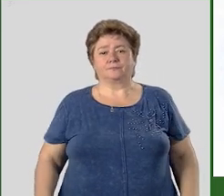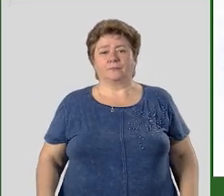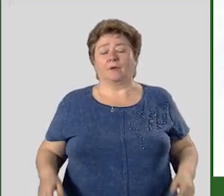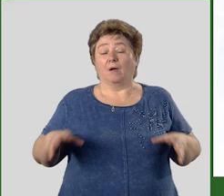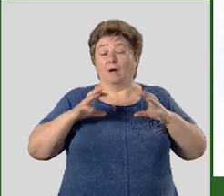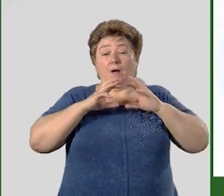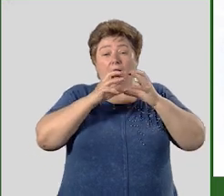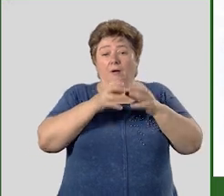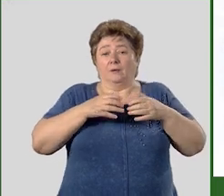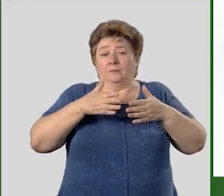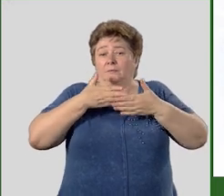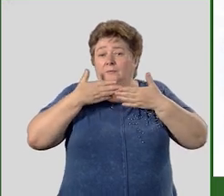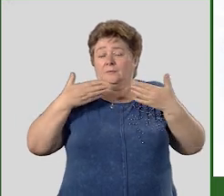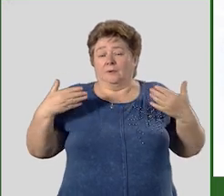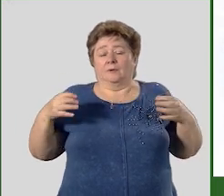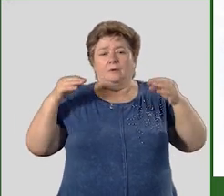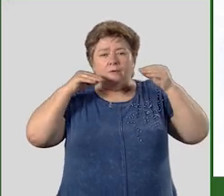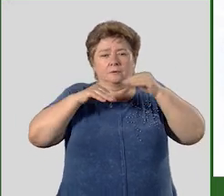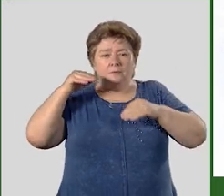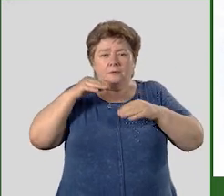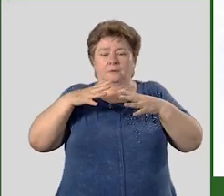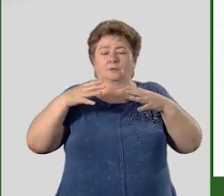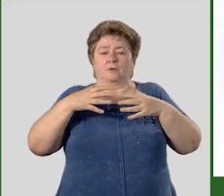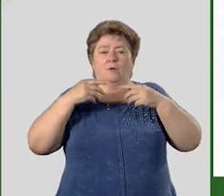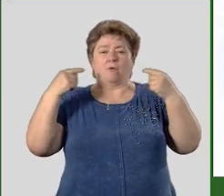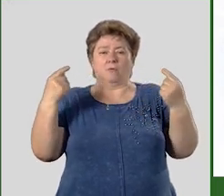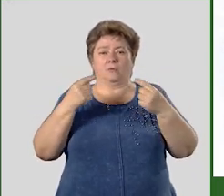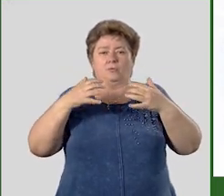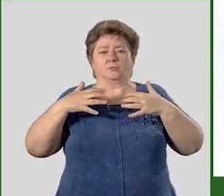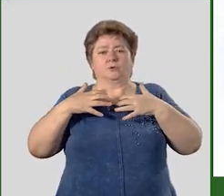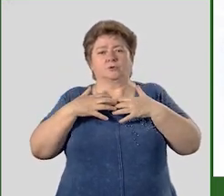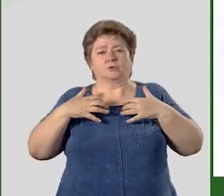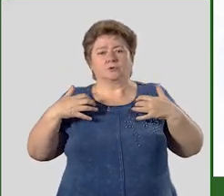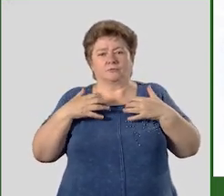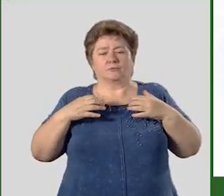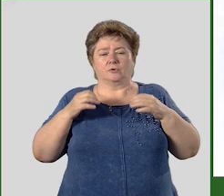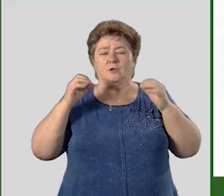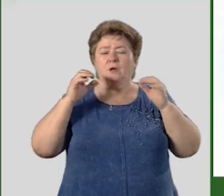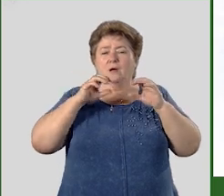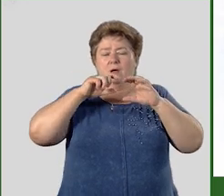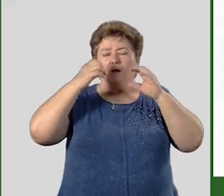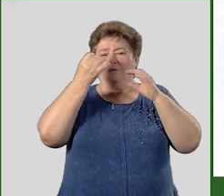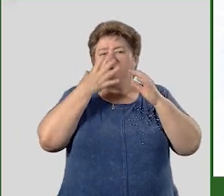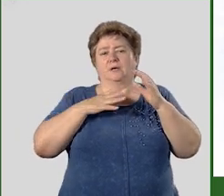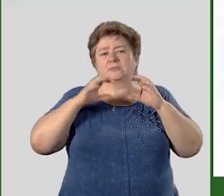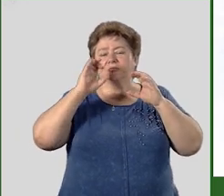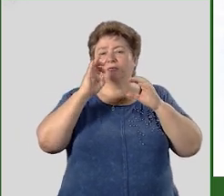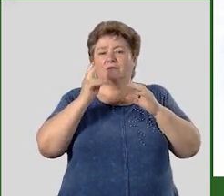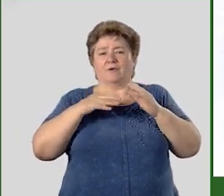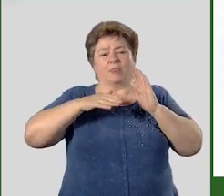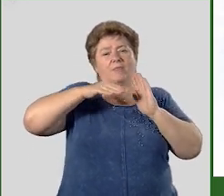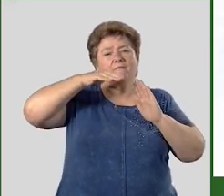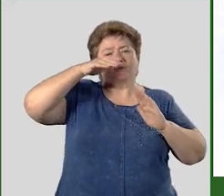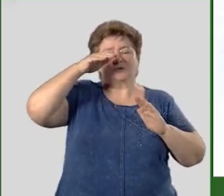Нигде в мире нет такого большого скопления крупных животных, как в африканской саванне. Самые